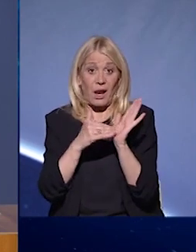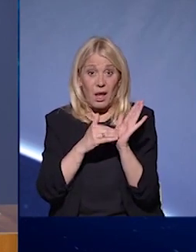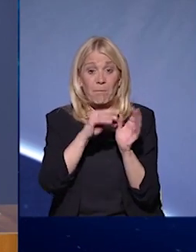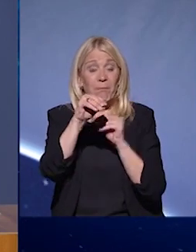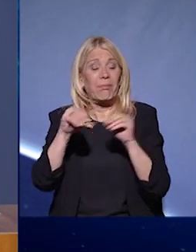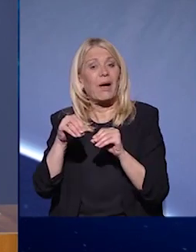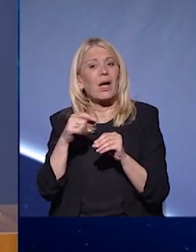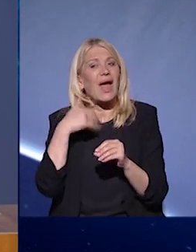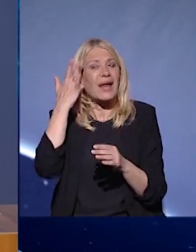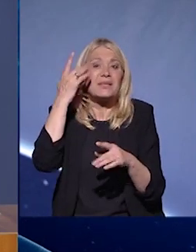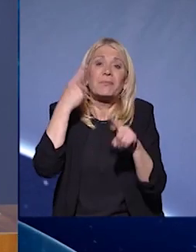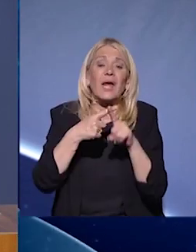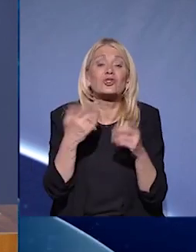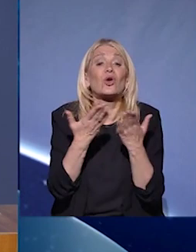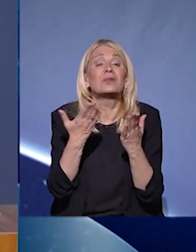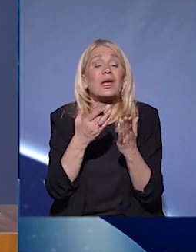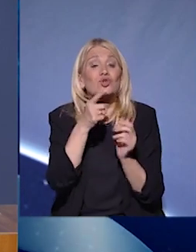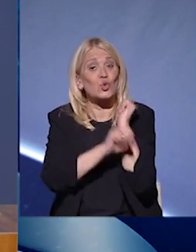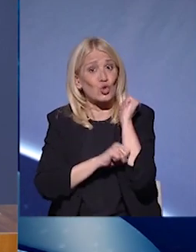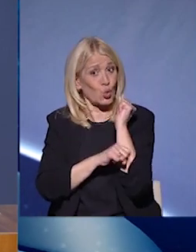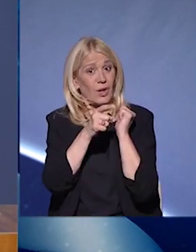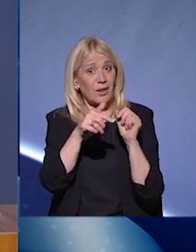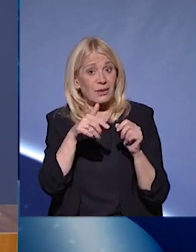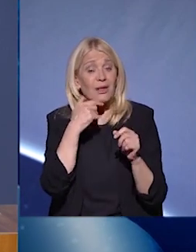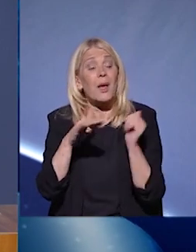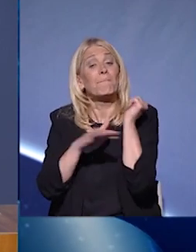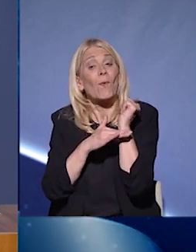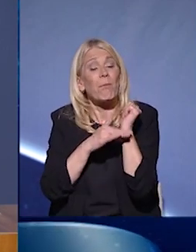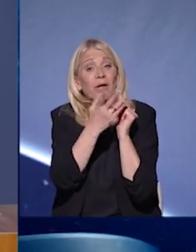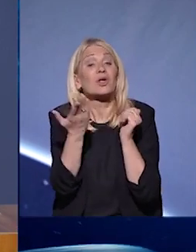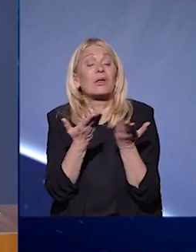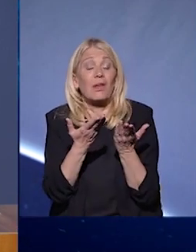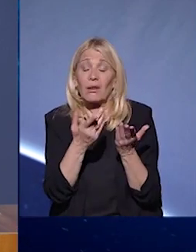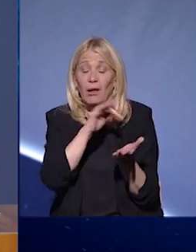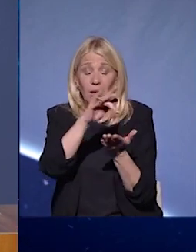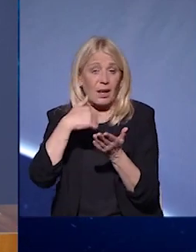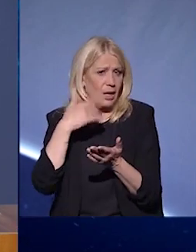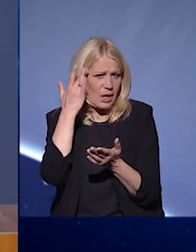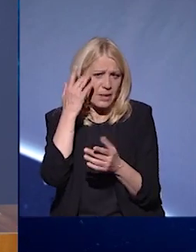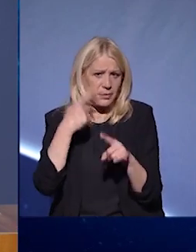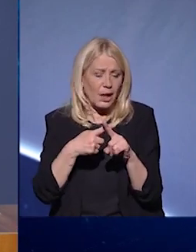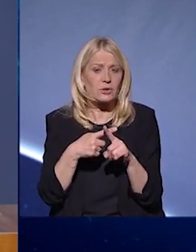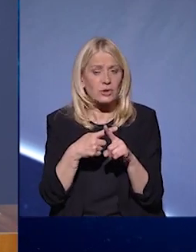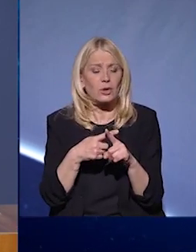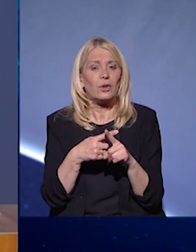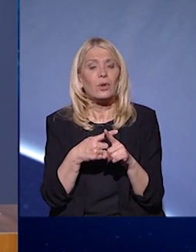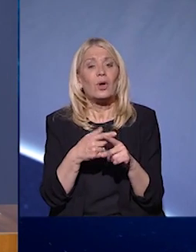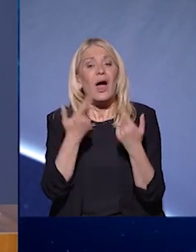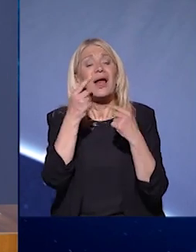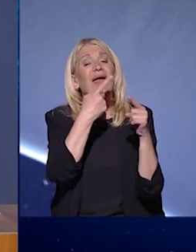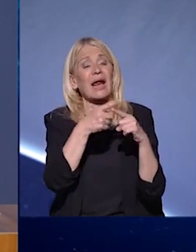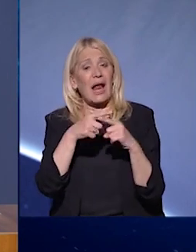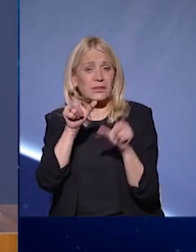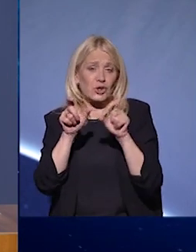Ja ne znam tačno gde su raspoređeni ti studenti, oni će svakako biti za